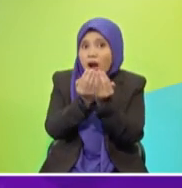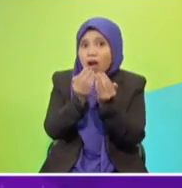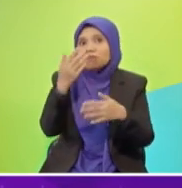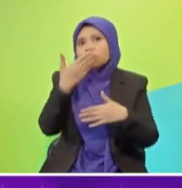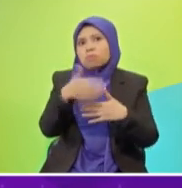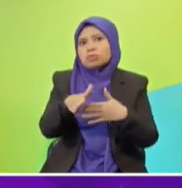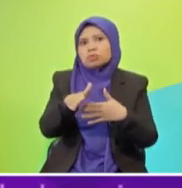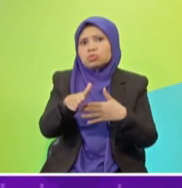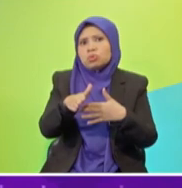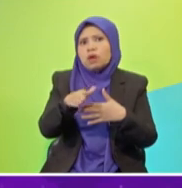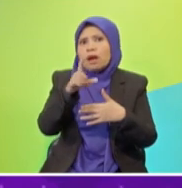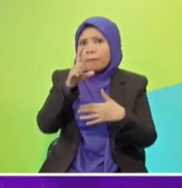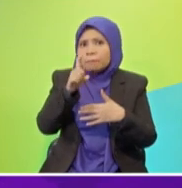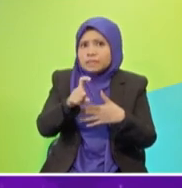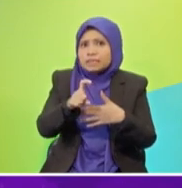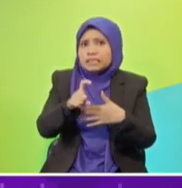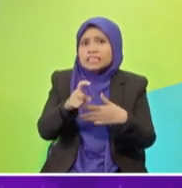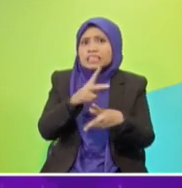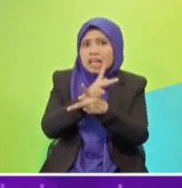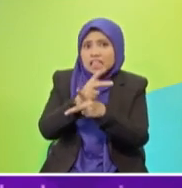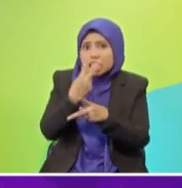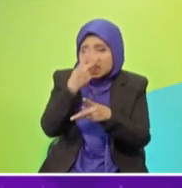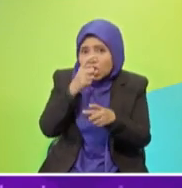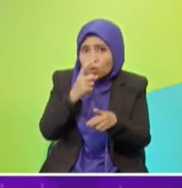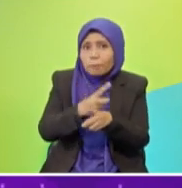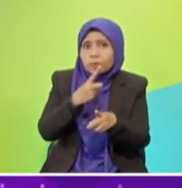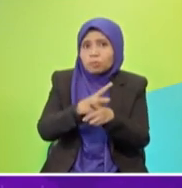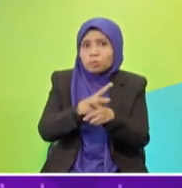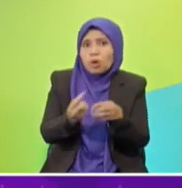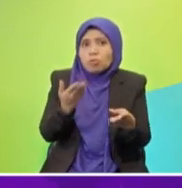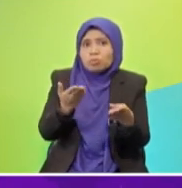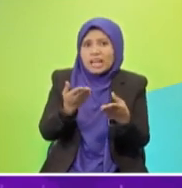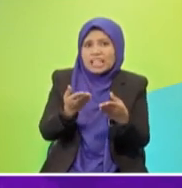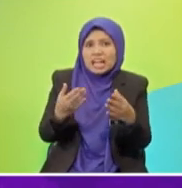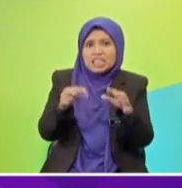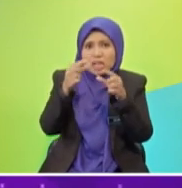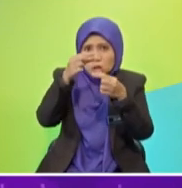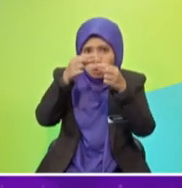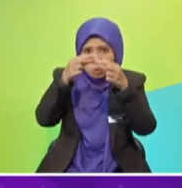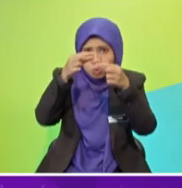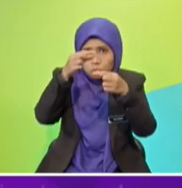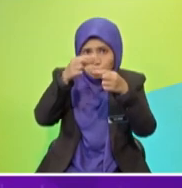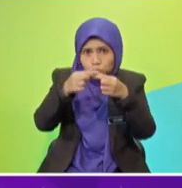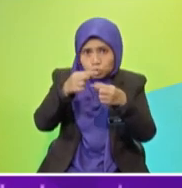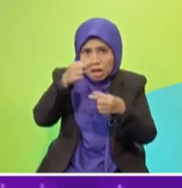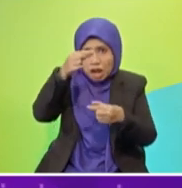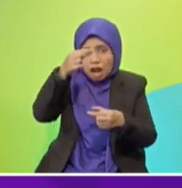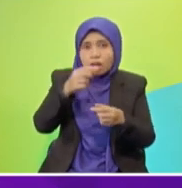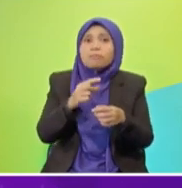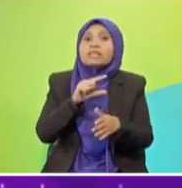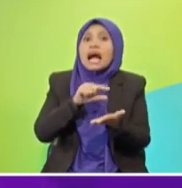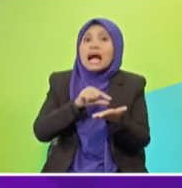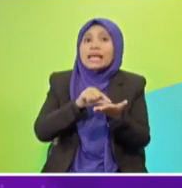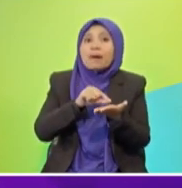Nisa tulang ikan tulang ikan tulang ayam boleh kalau gelo gelunjuk Oke